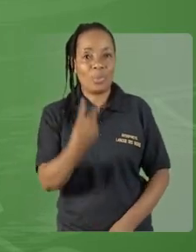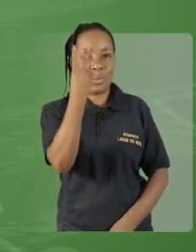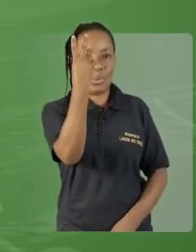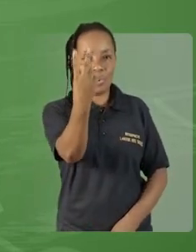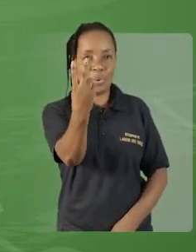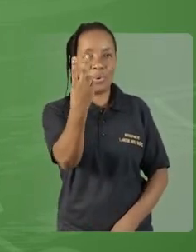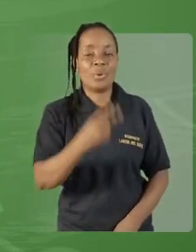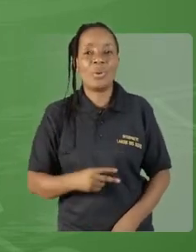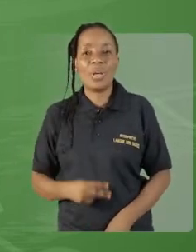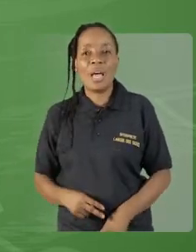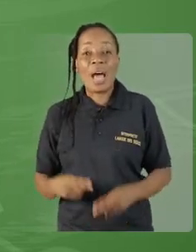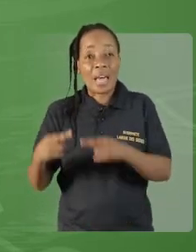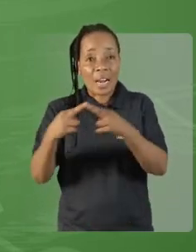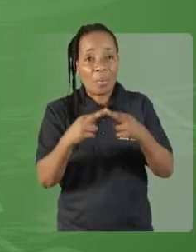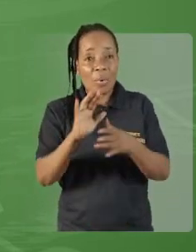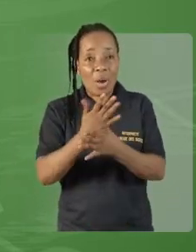Grand 2,